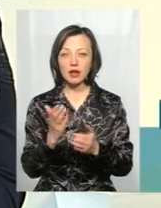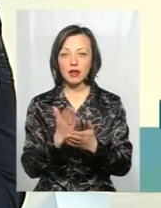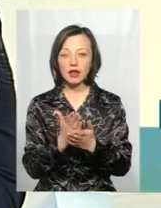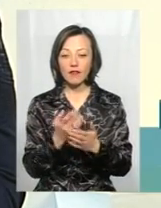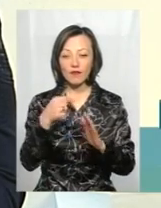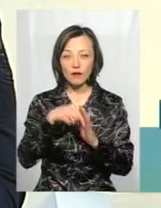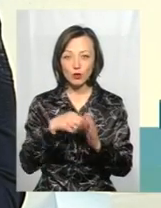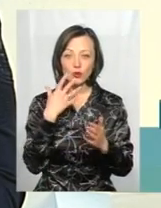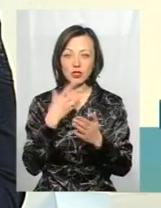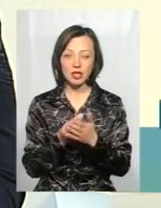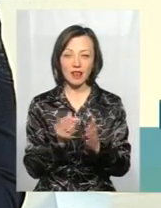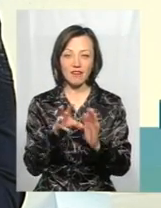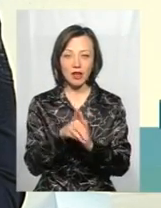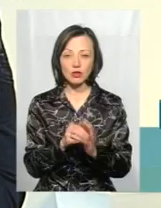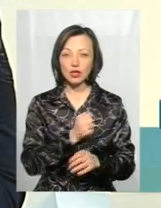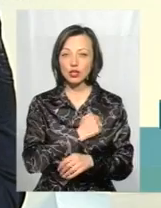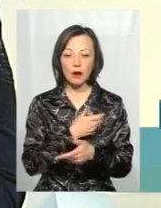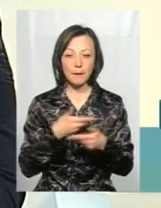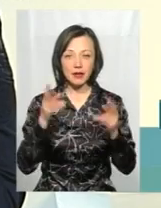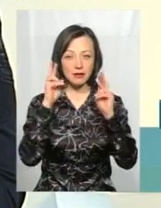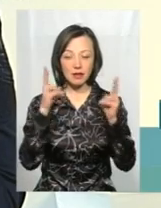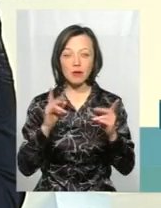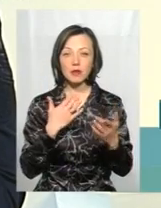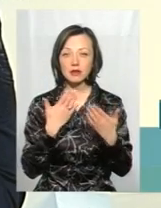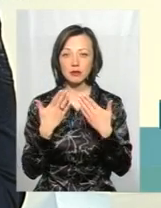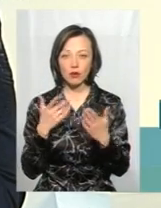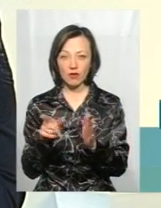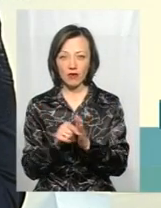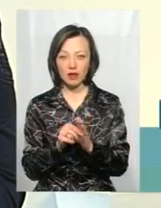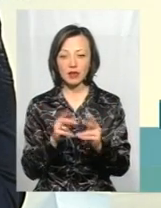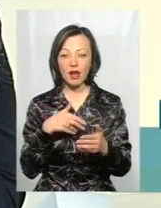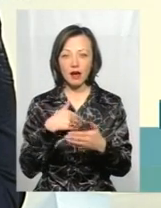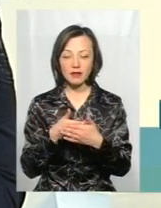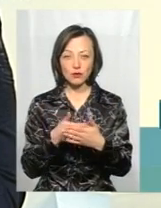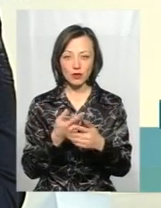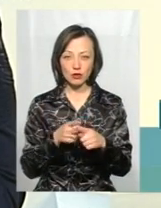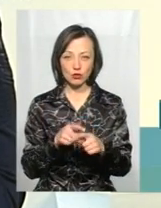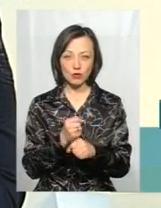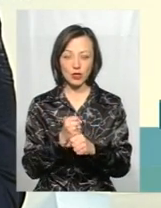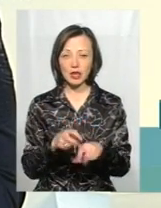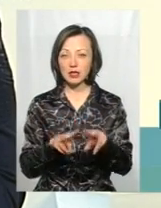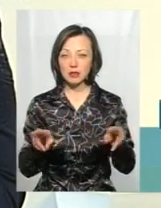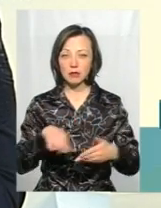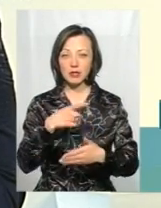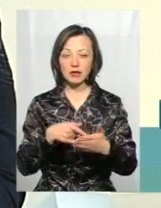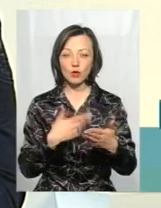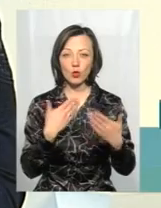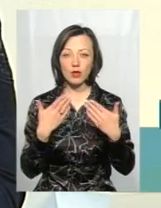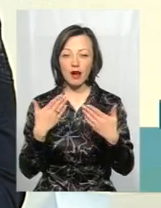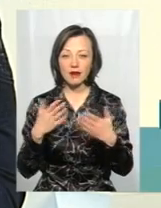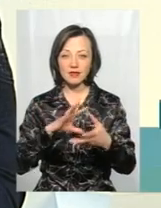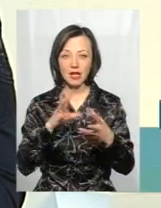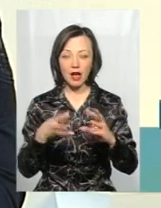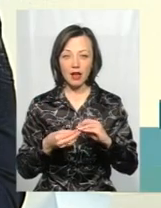багато внутрішніх інвесторів, але, на жаль, ми не знаємо, як з ними спілкуватися, як активізувати. Це так само і питання комунікації